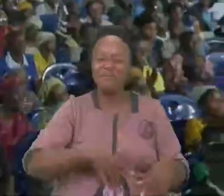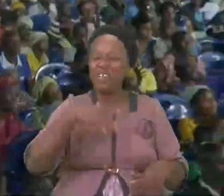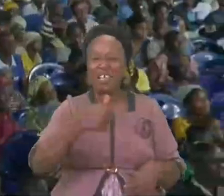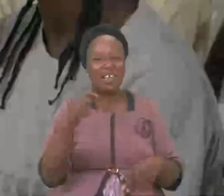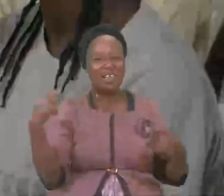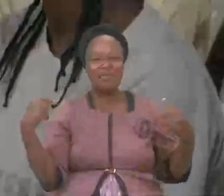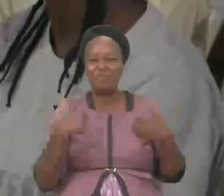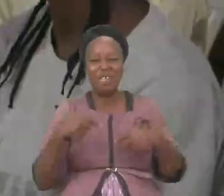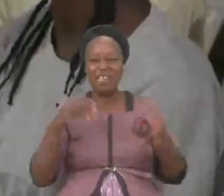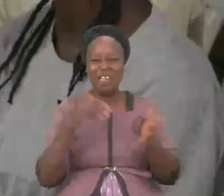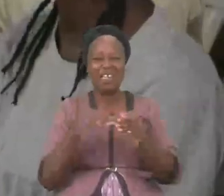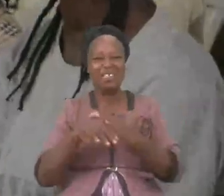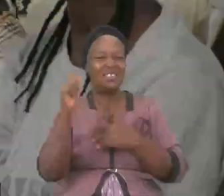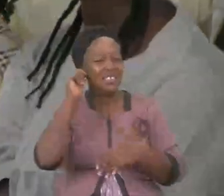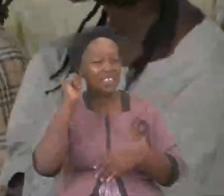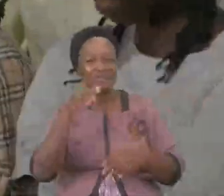douleur.